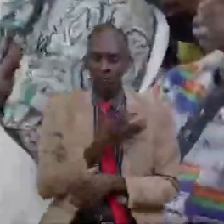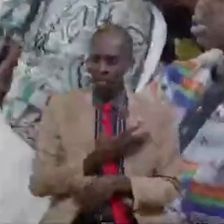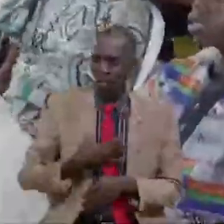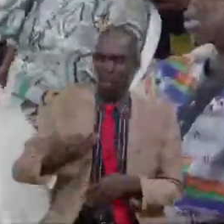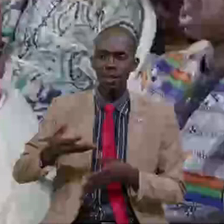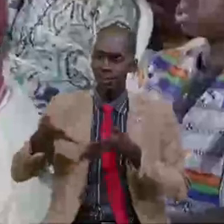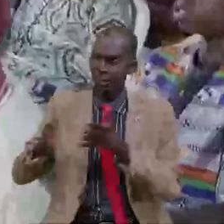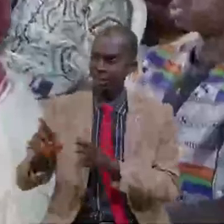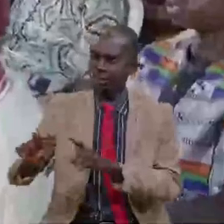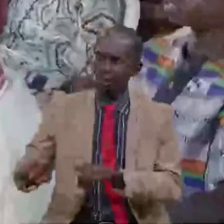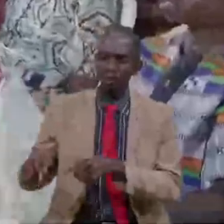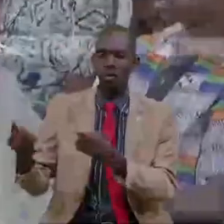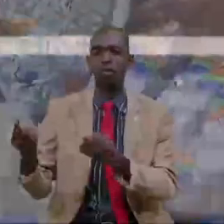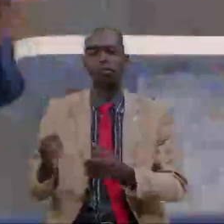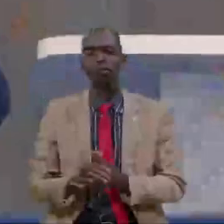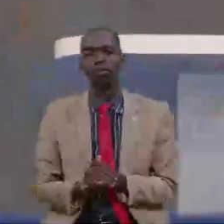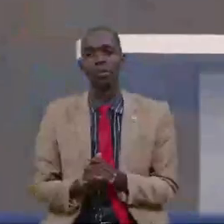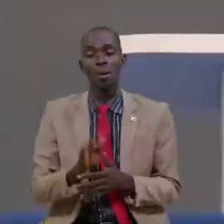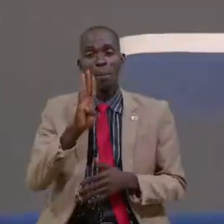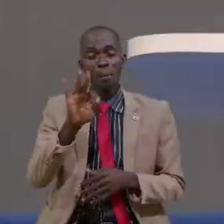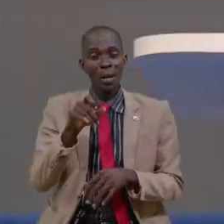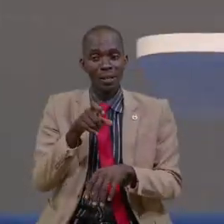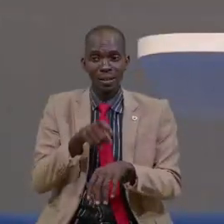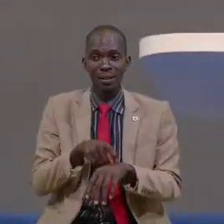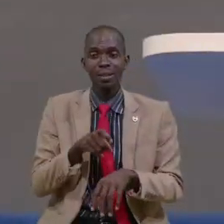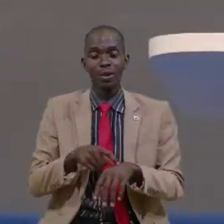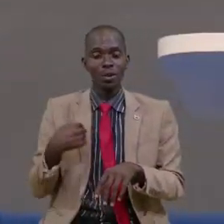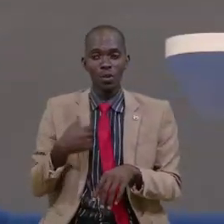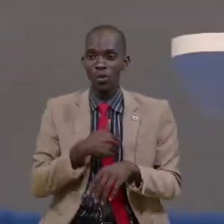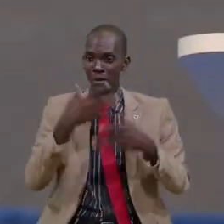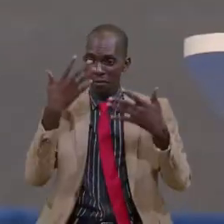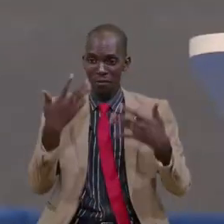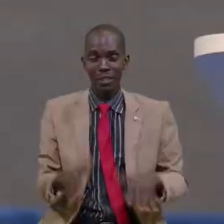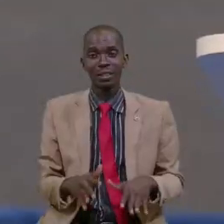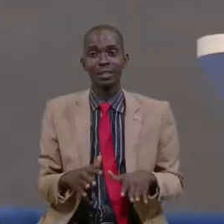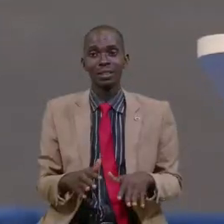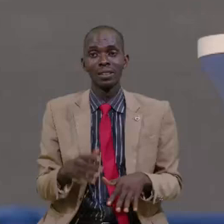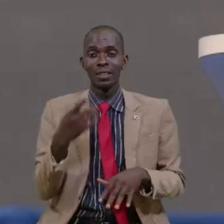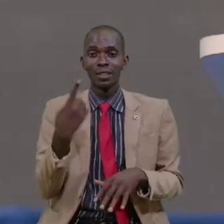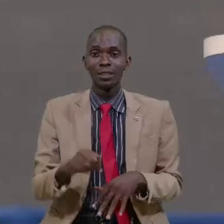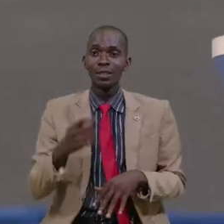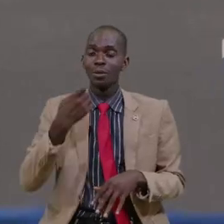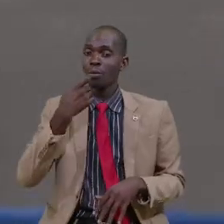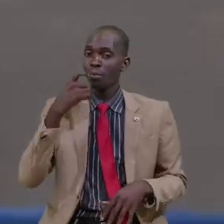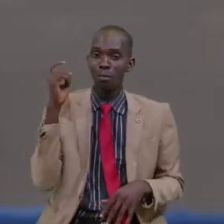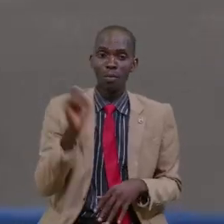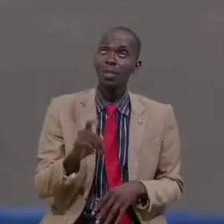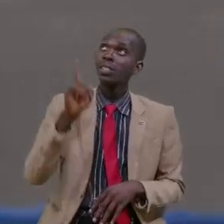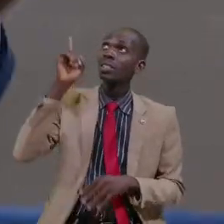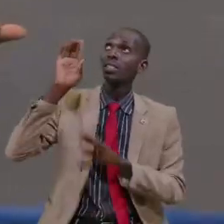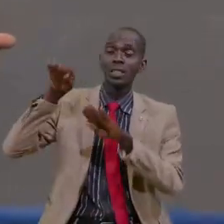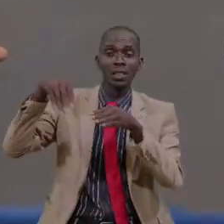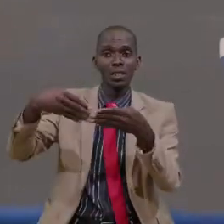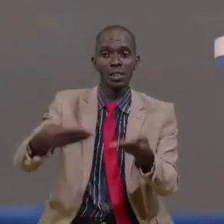déliez-le et laissez-le aller. Dès que nous aurons fini le commandement qu'il a